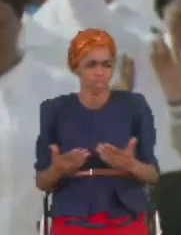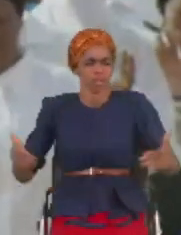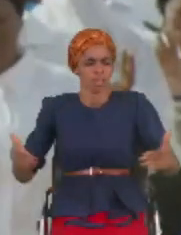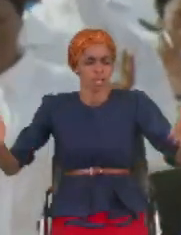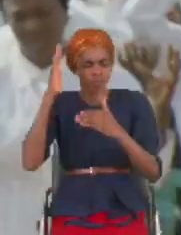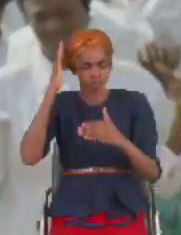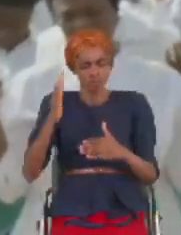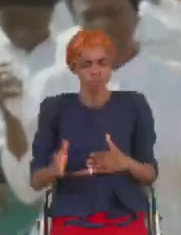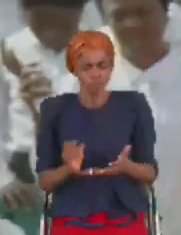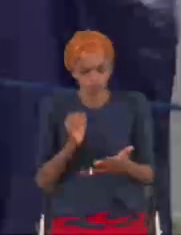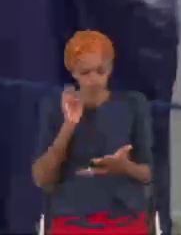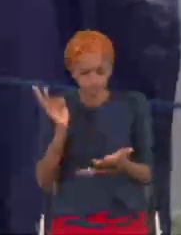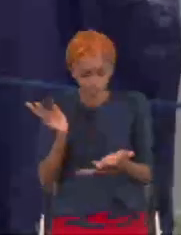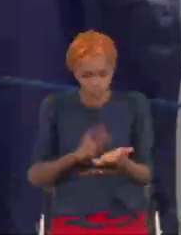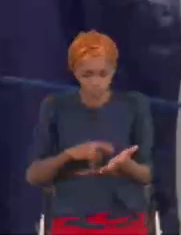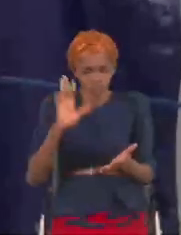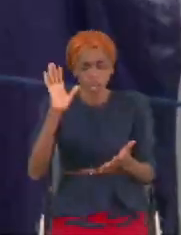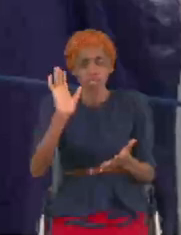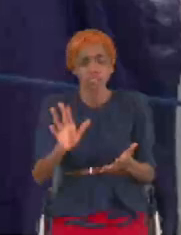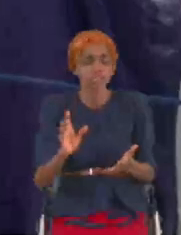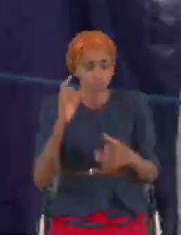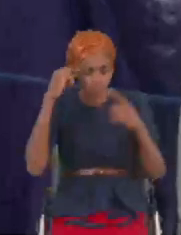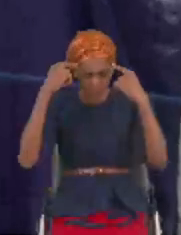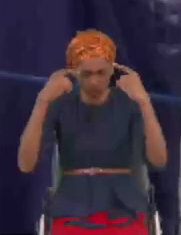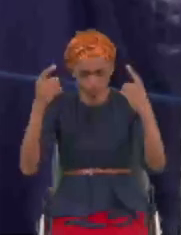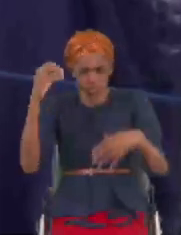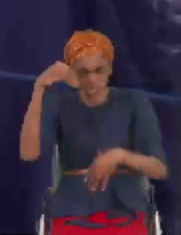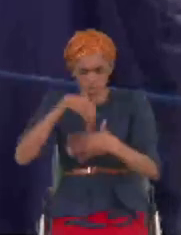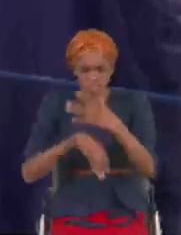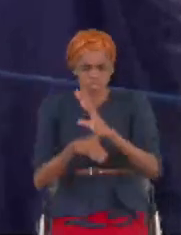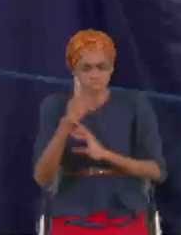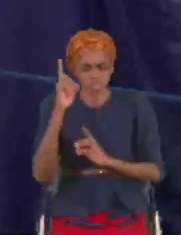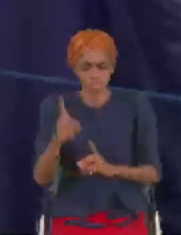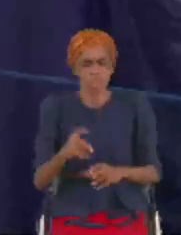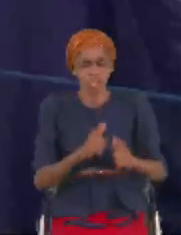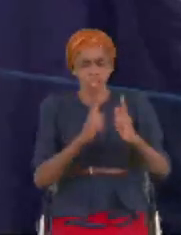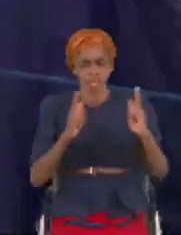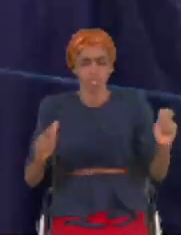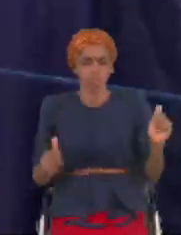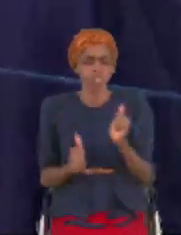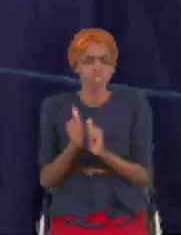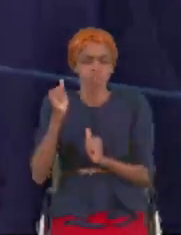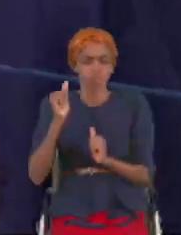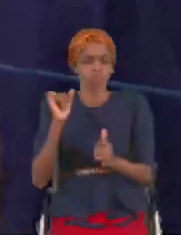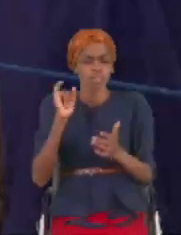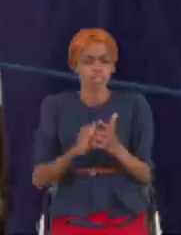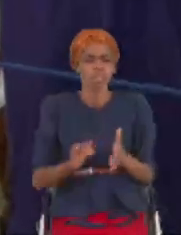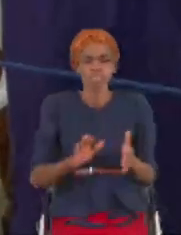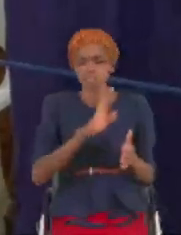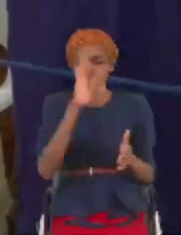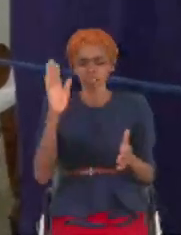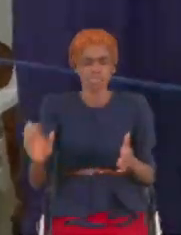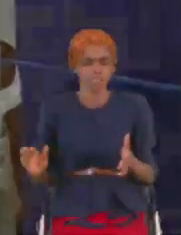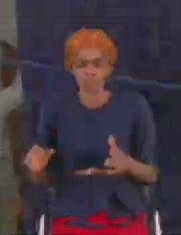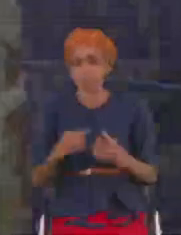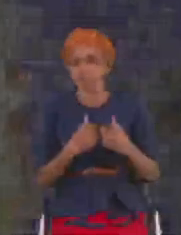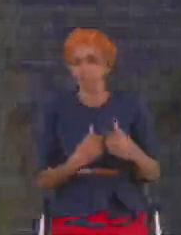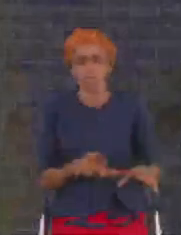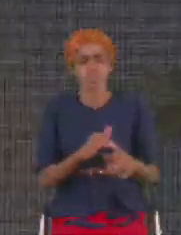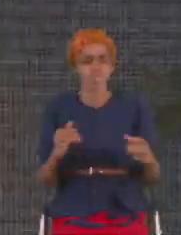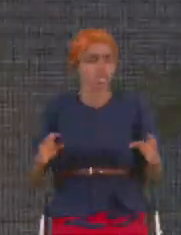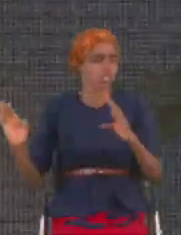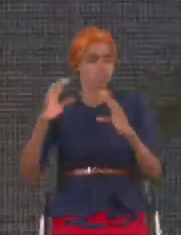ciel vent arrive 7e succès à toi le plus fort qui n'a jamais perdu de bataille